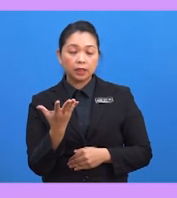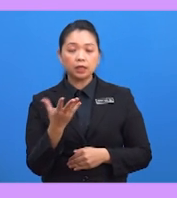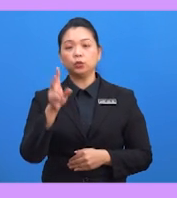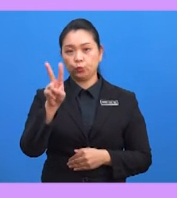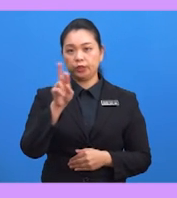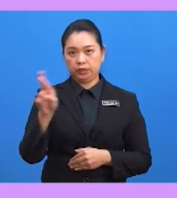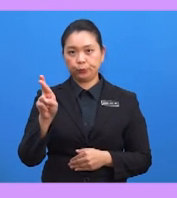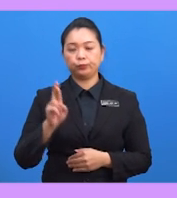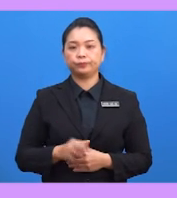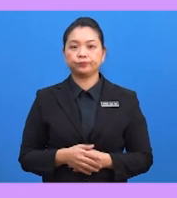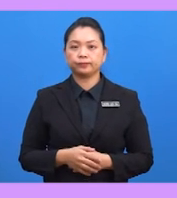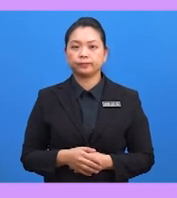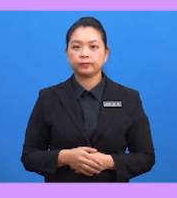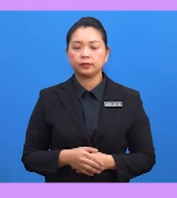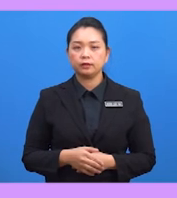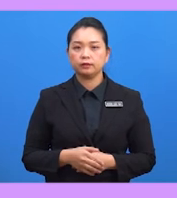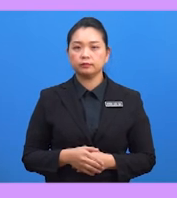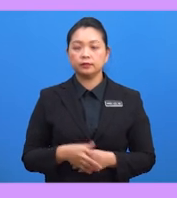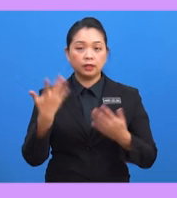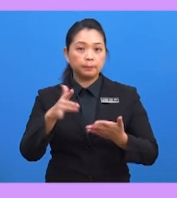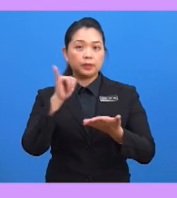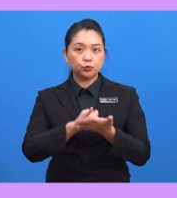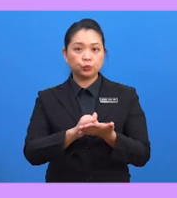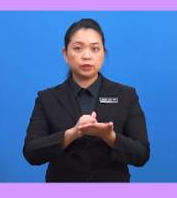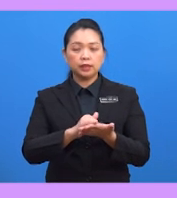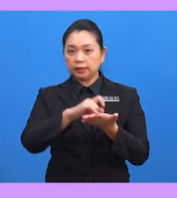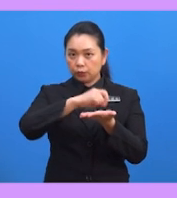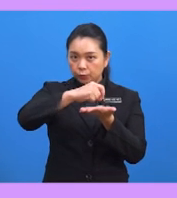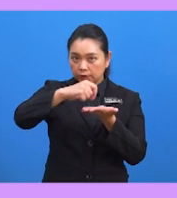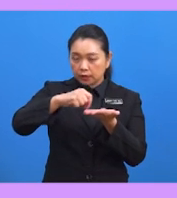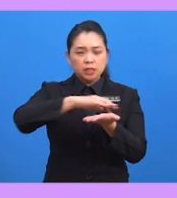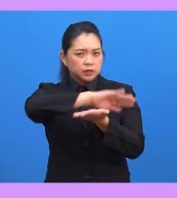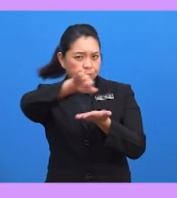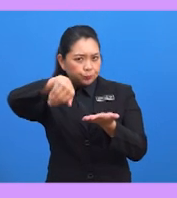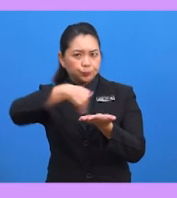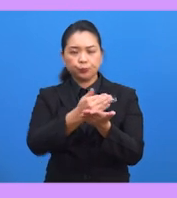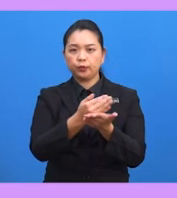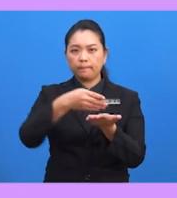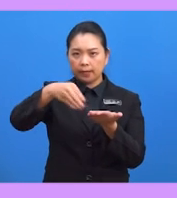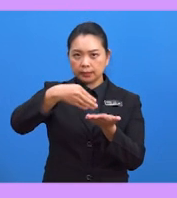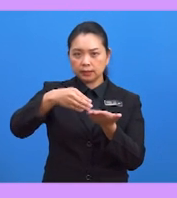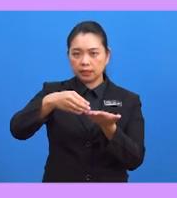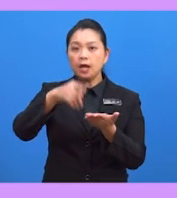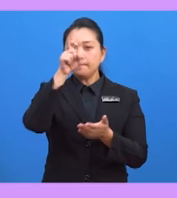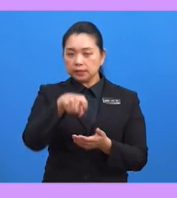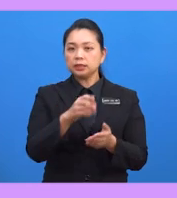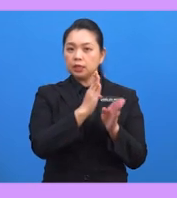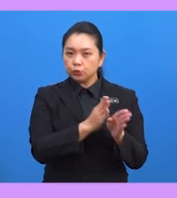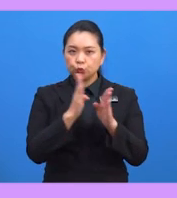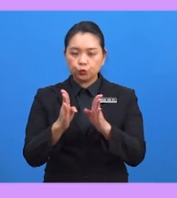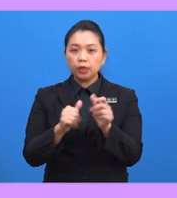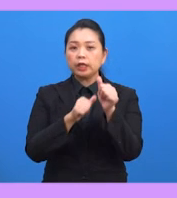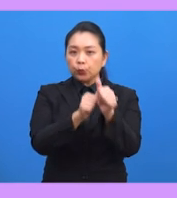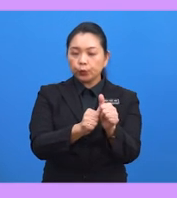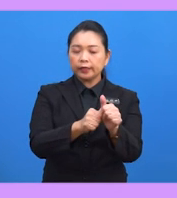adalah RM2,000. Langkah kedua, catat segala perbelanjaan. Perbelanjaan mestilah disusun